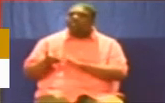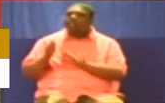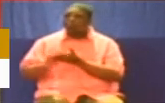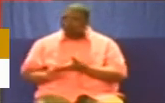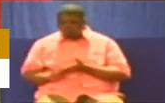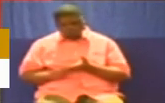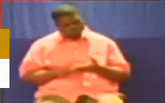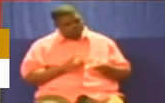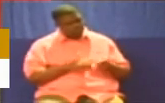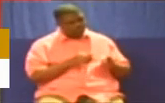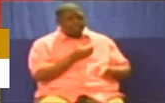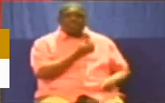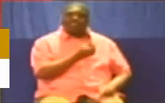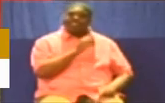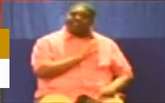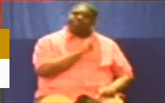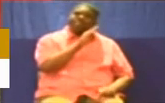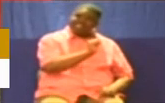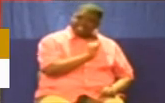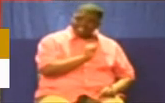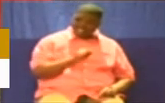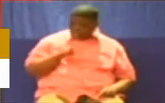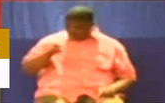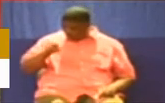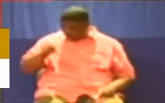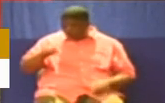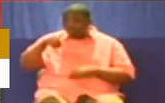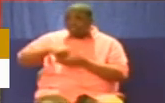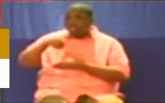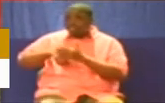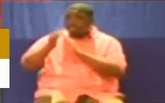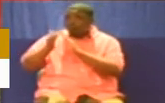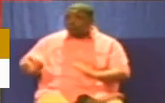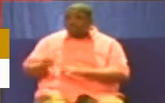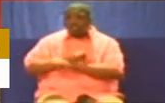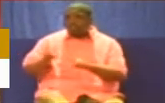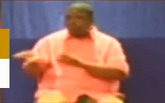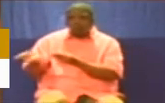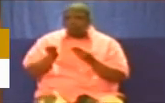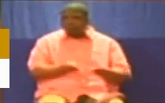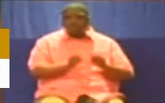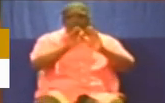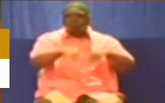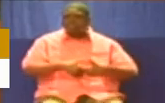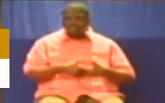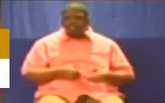ya TBA pamoja na wewe mteja ndani ya nyumba, sio swala la kuleta hapa bungeni.